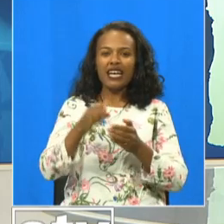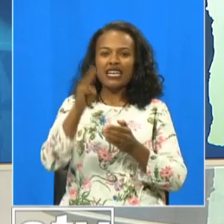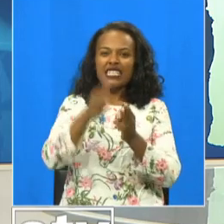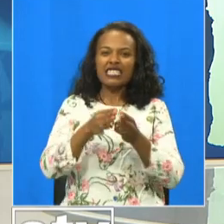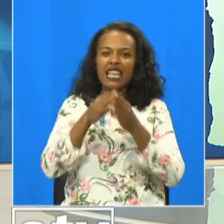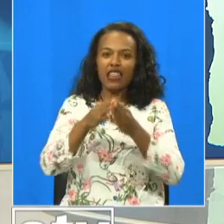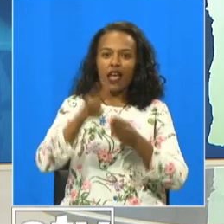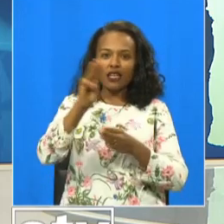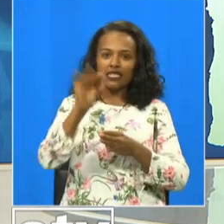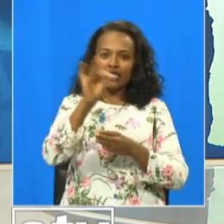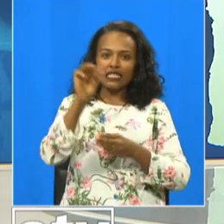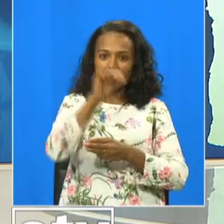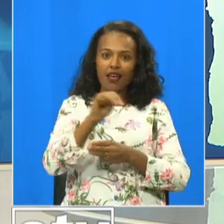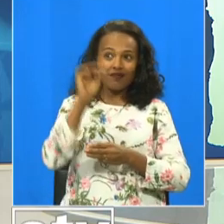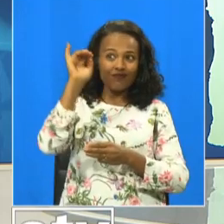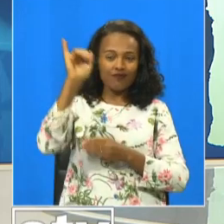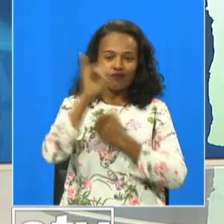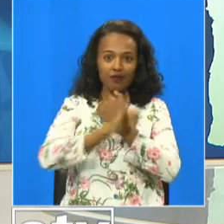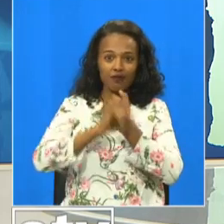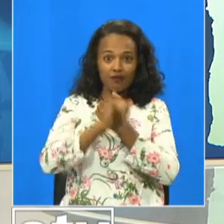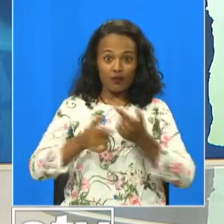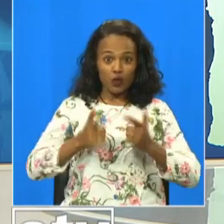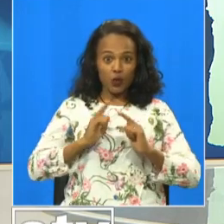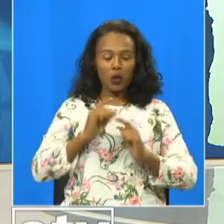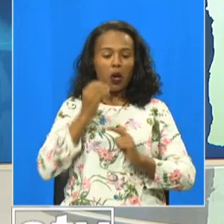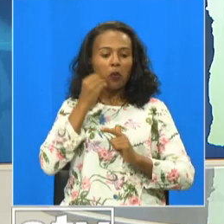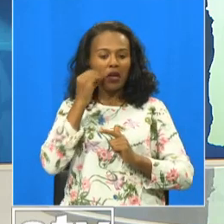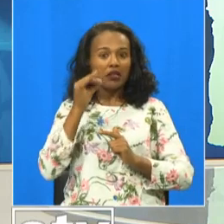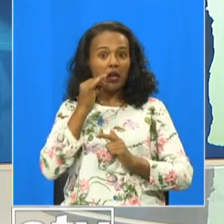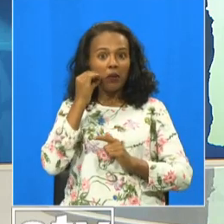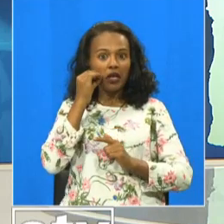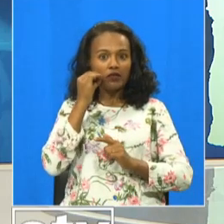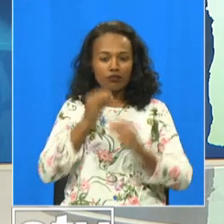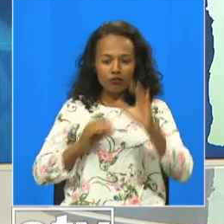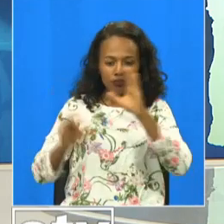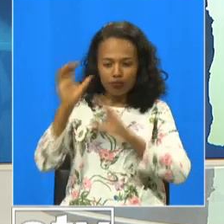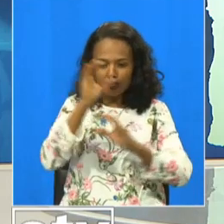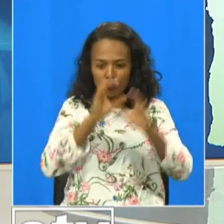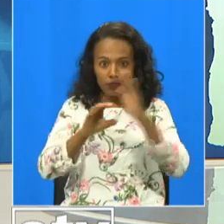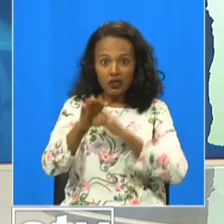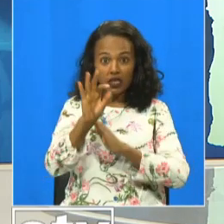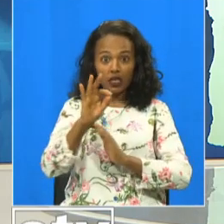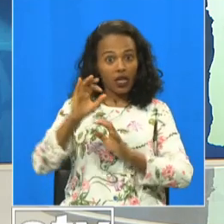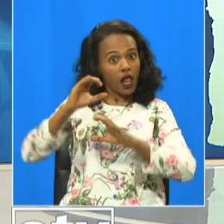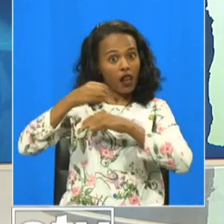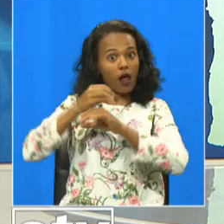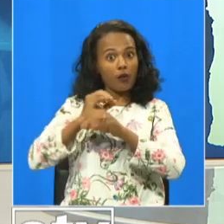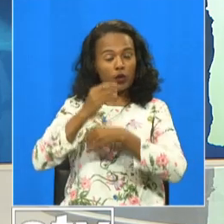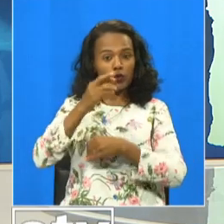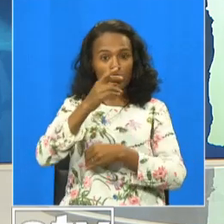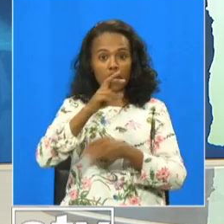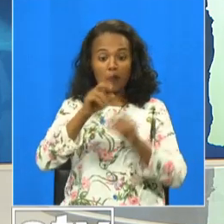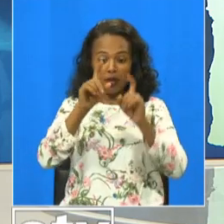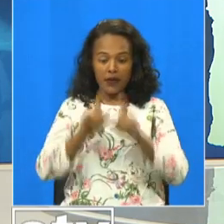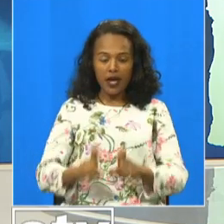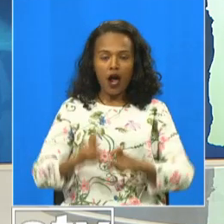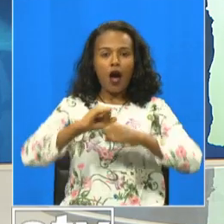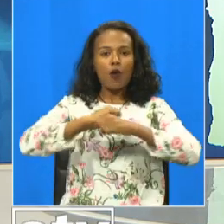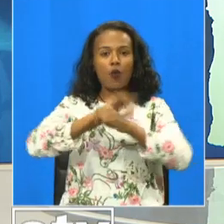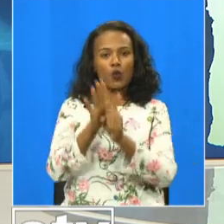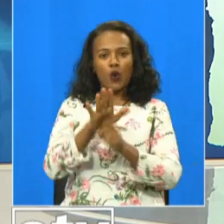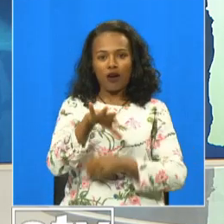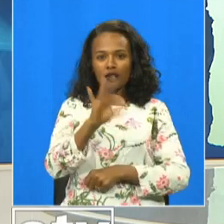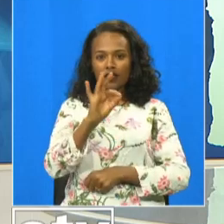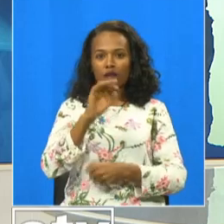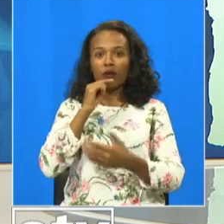በስልጤ ወረዳ ነዋሪ የሆነችና በቤት ለቤት ቅኝትና ሰሳ ተለይታ በተደረገላት የላብራቶሪ ምርመራ የኮሮና ቫይረስ